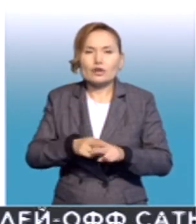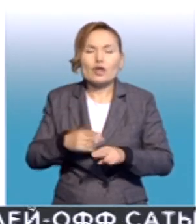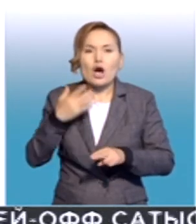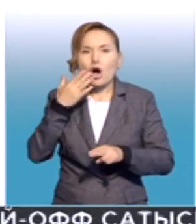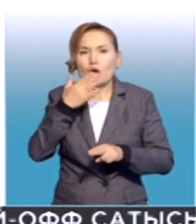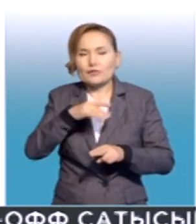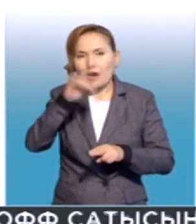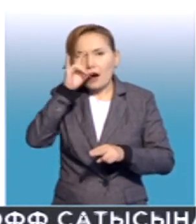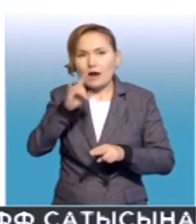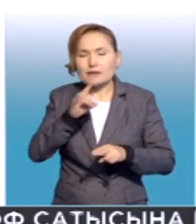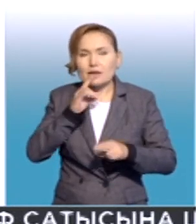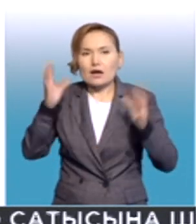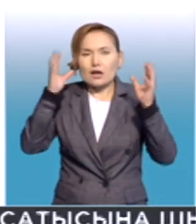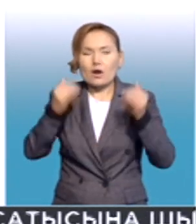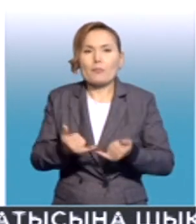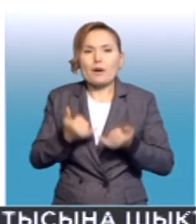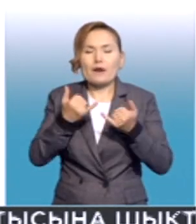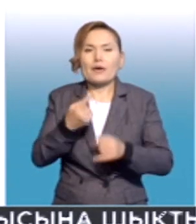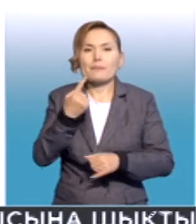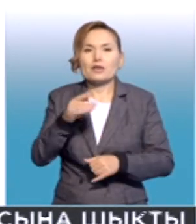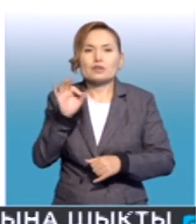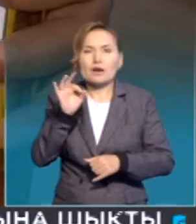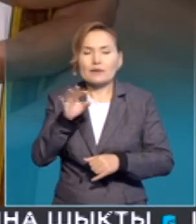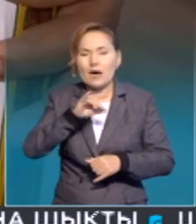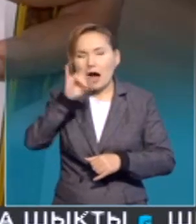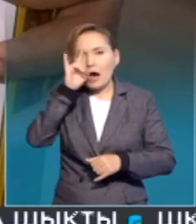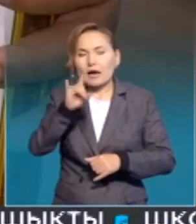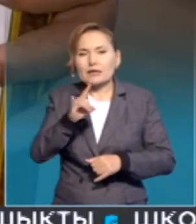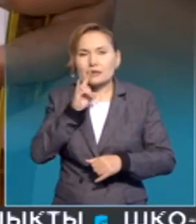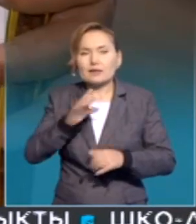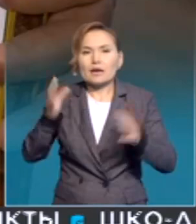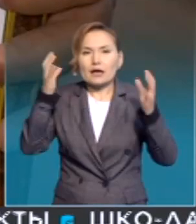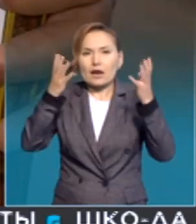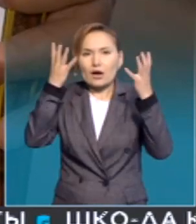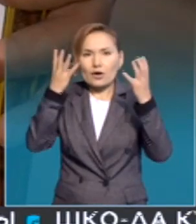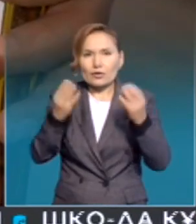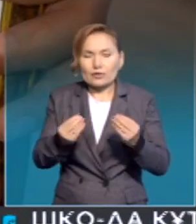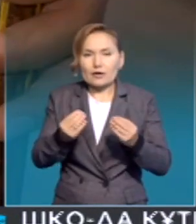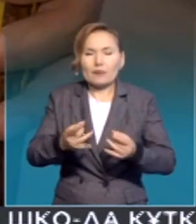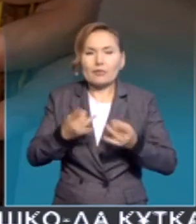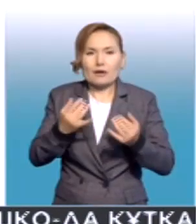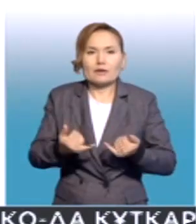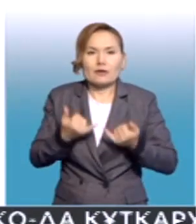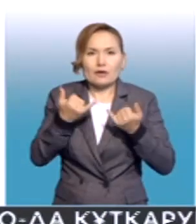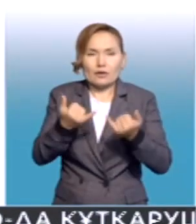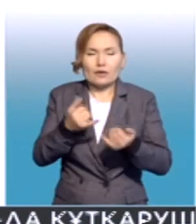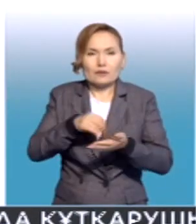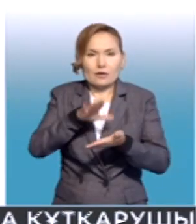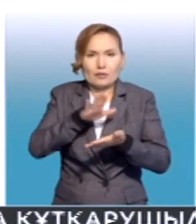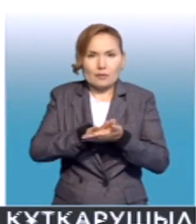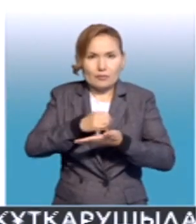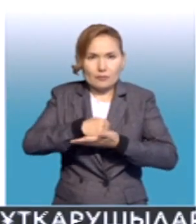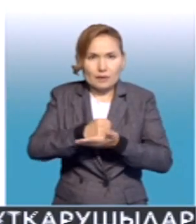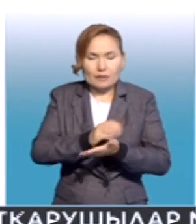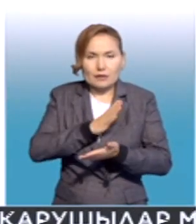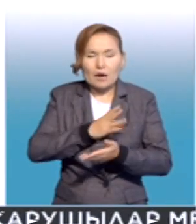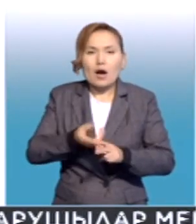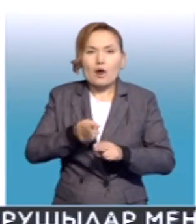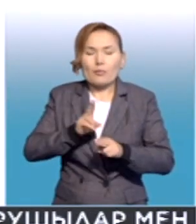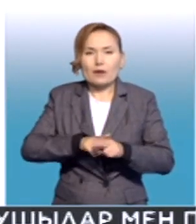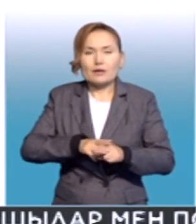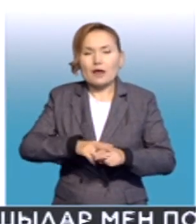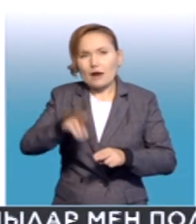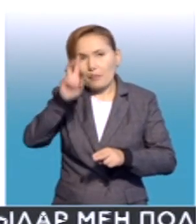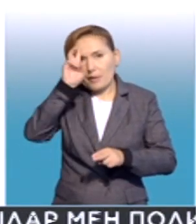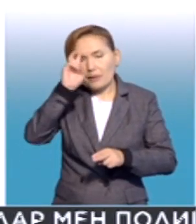жариясы Қазақ радиосының құрметіне бірінші қазанды Қазақстандық радио күні датасы ретінде бекітті. Бұл да болса осы